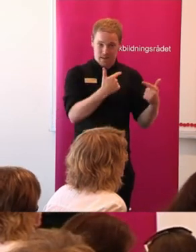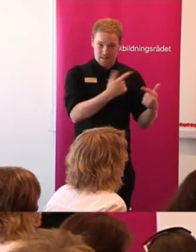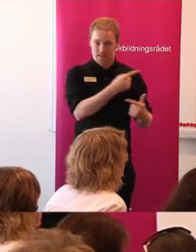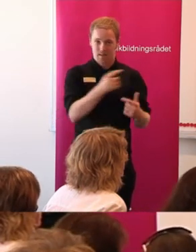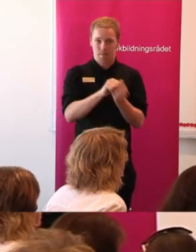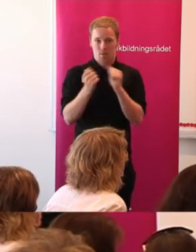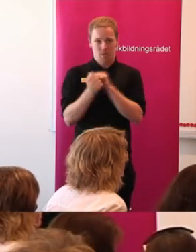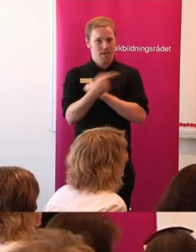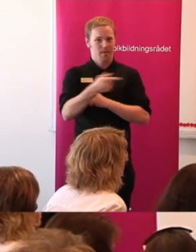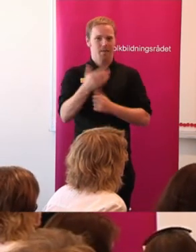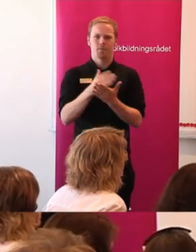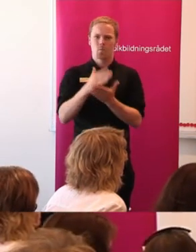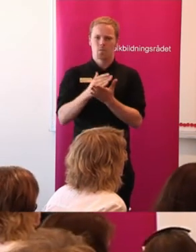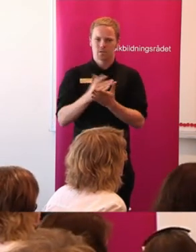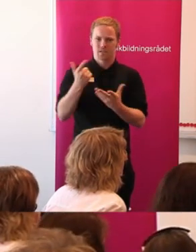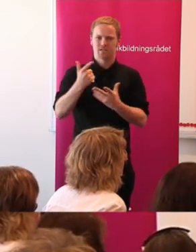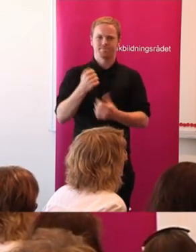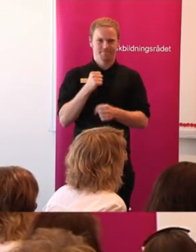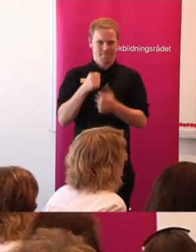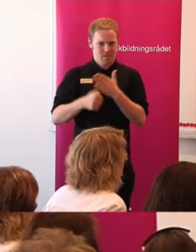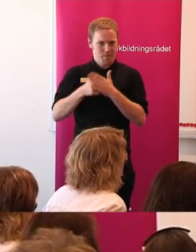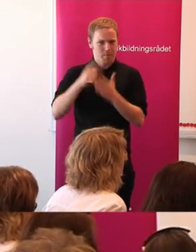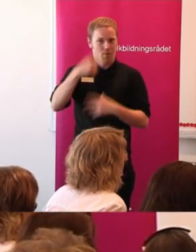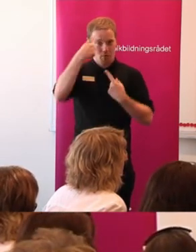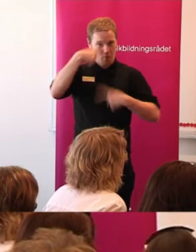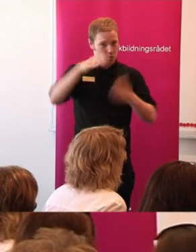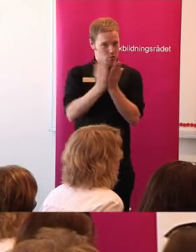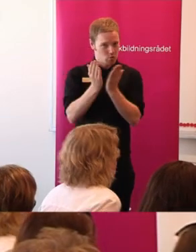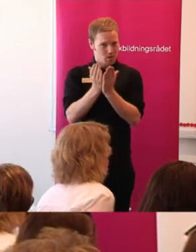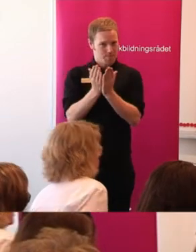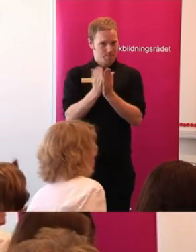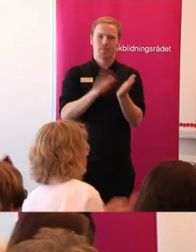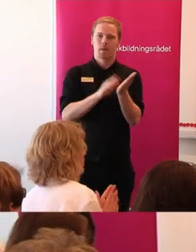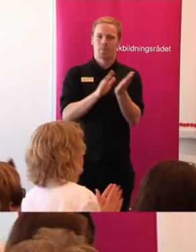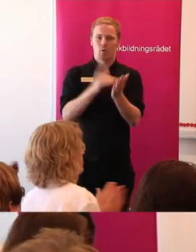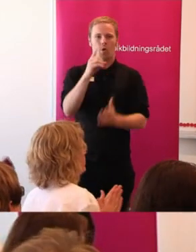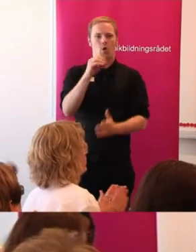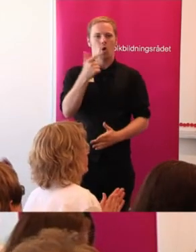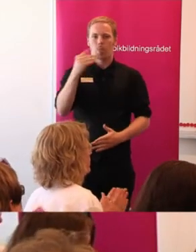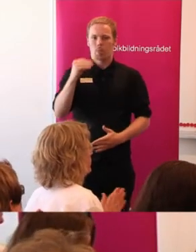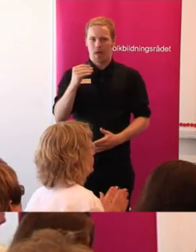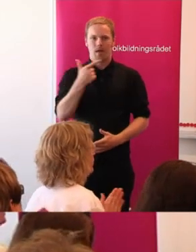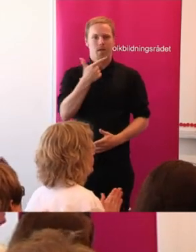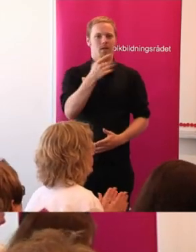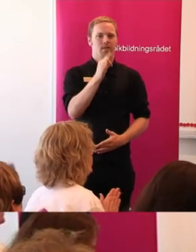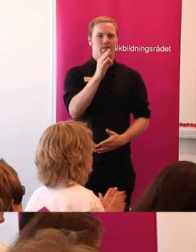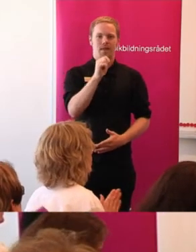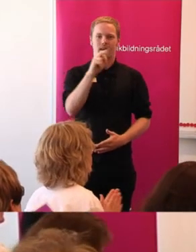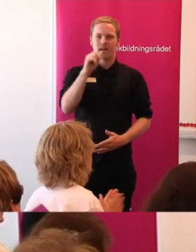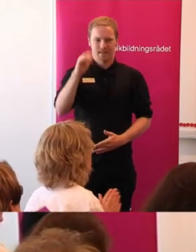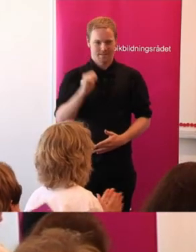fortsätter att hålla folkhögskolefanan högt. En stor applåd till Lotta och Therese.